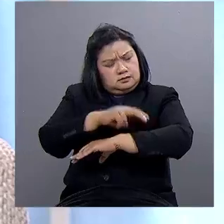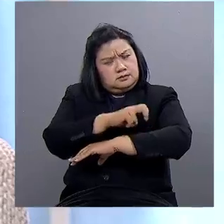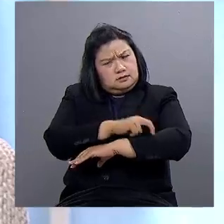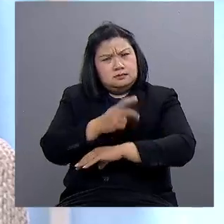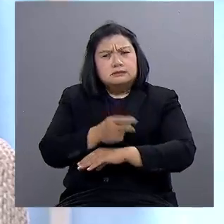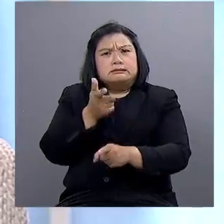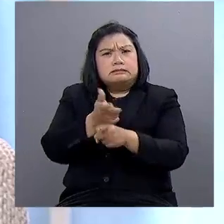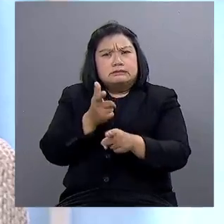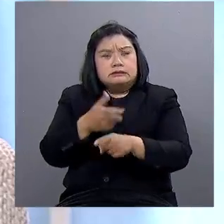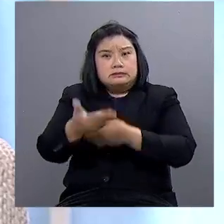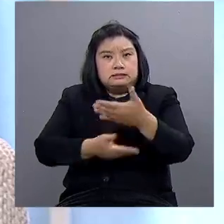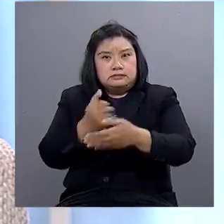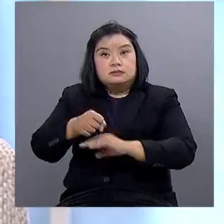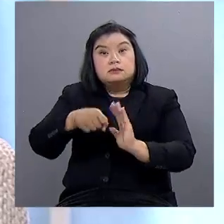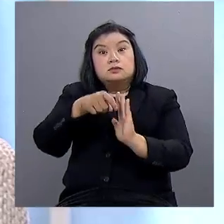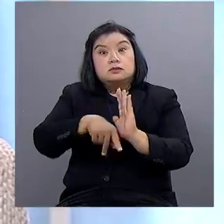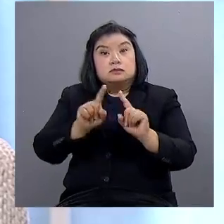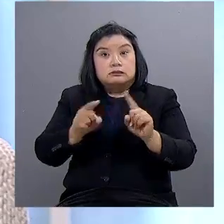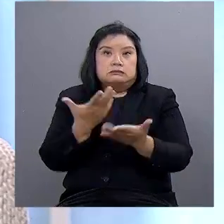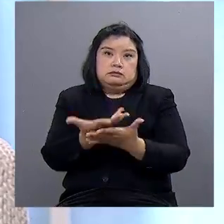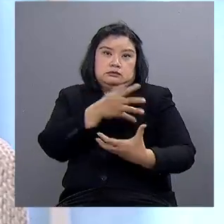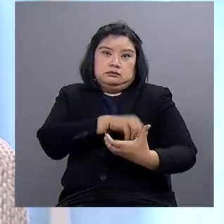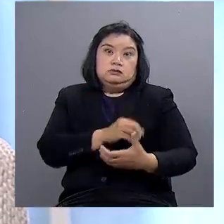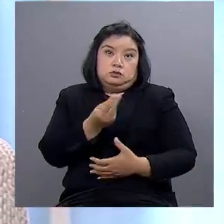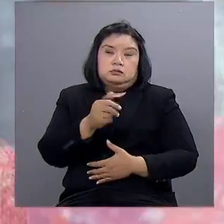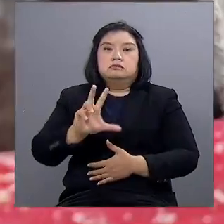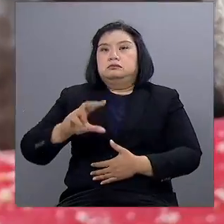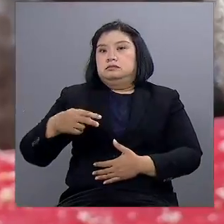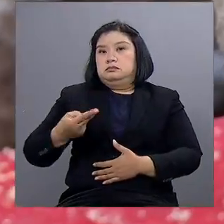ำไรที่ได้กลับมาเนี่ยรายได้เดือนหนึ่งไม่ต่ำกว่า 30,000 บาทเลยแหละครับ